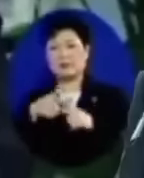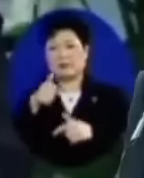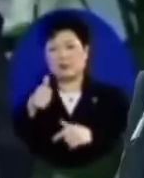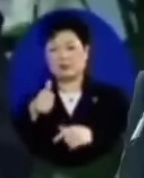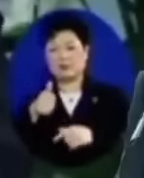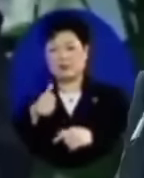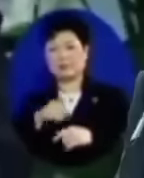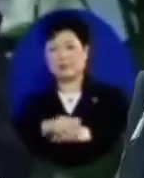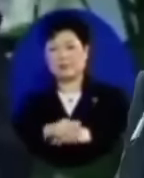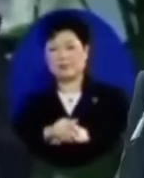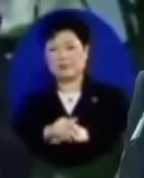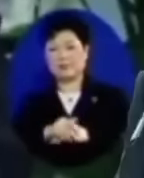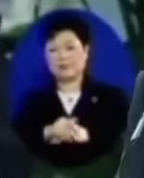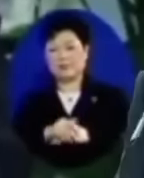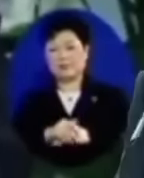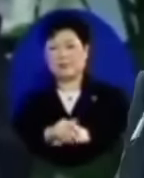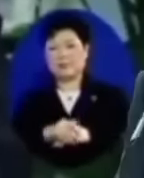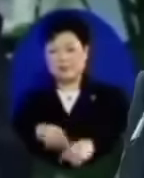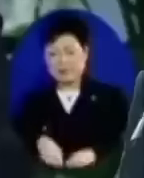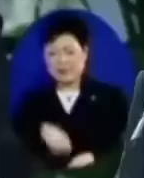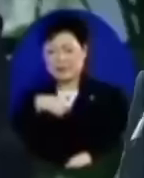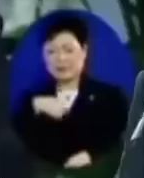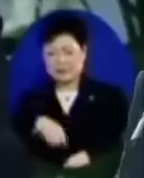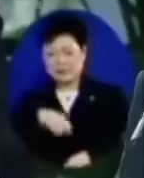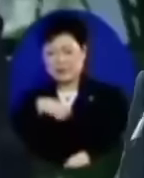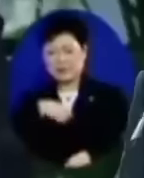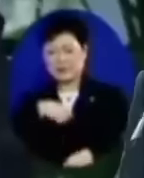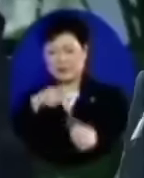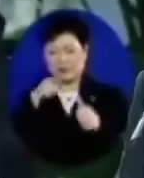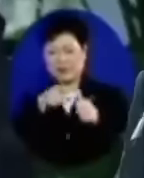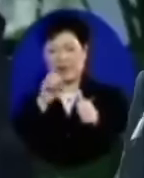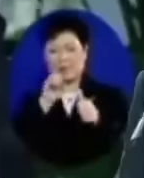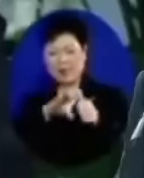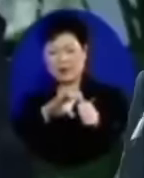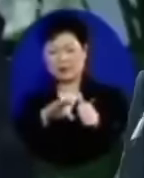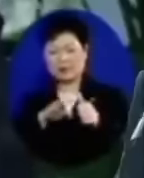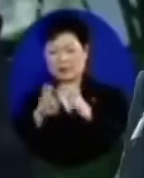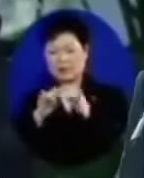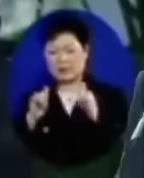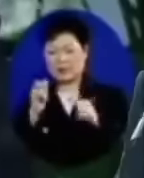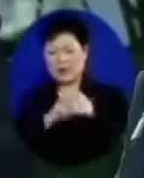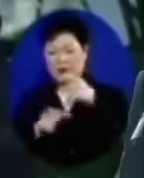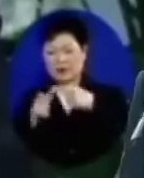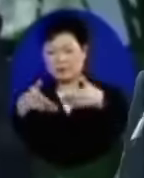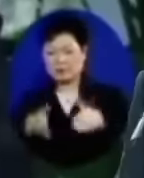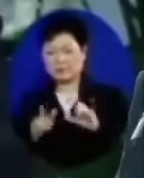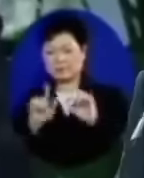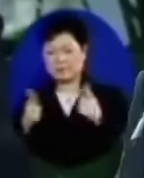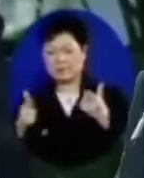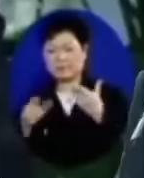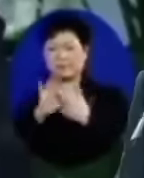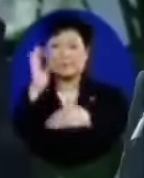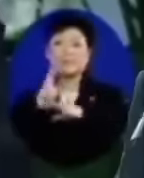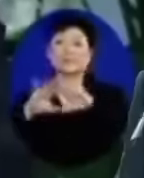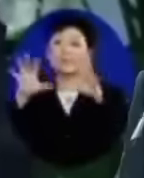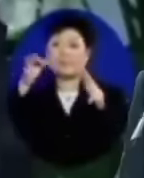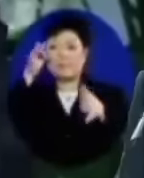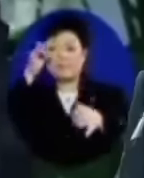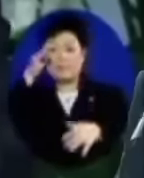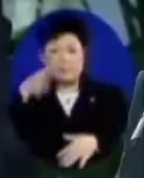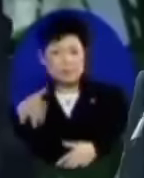다짜고짜 내가 진실로 진실로 내게 이르노니 사람이 거듭나지 아니하면 하늘나라를 볼 수